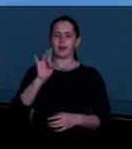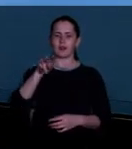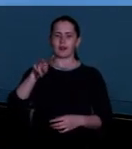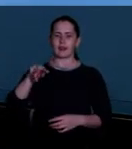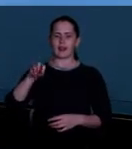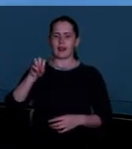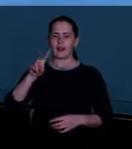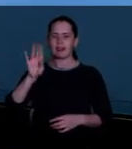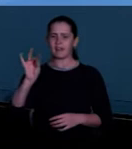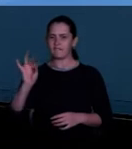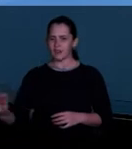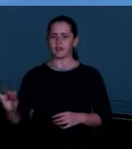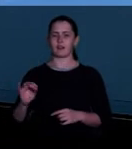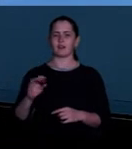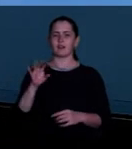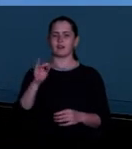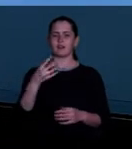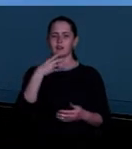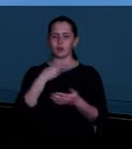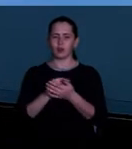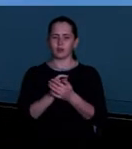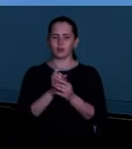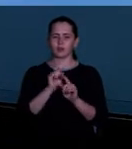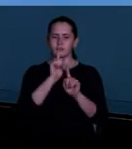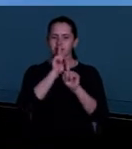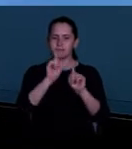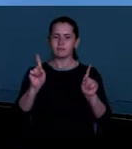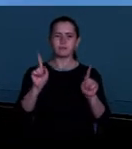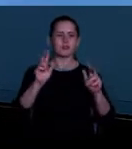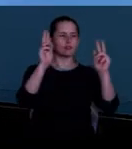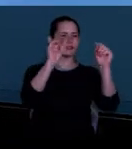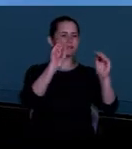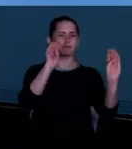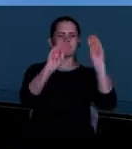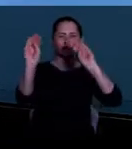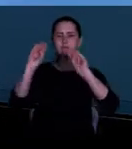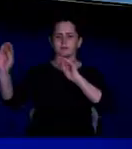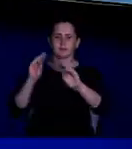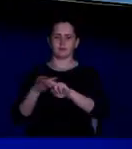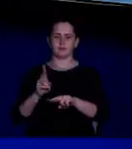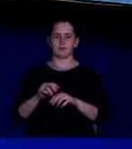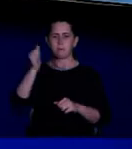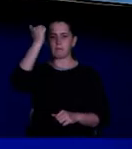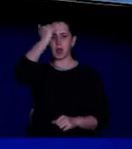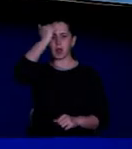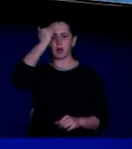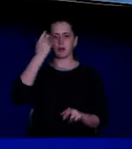города-реликвии со своими неповторимыми архитектурными памятниками.